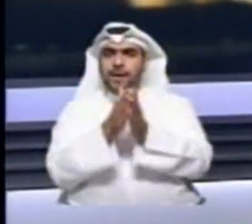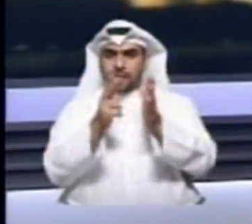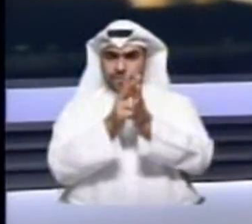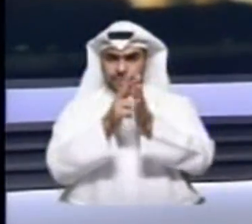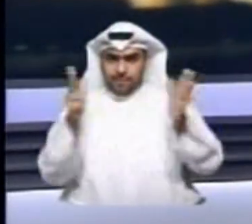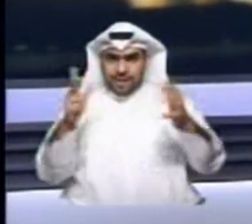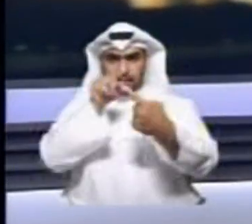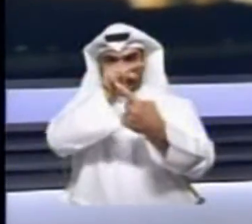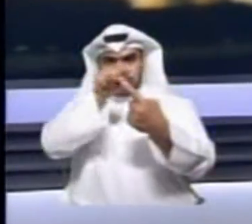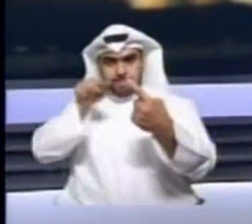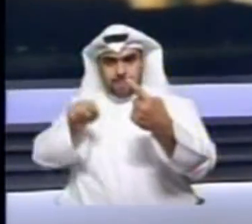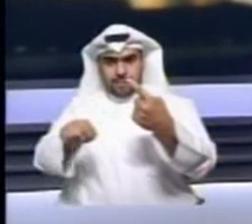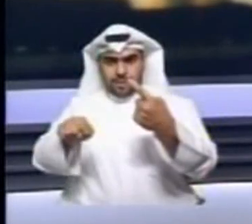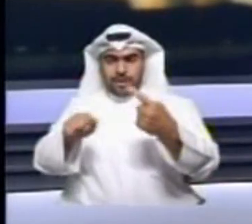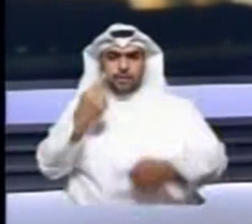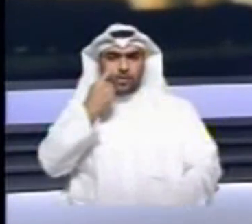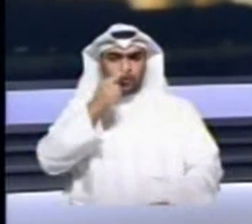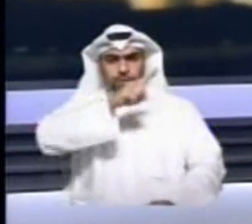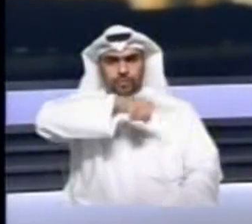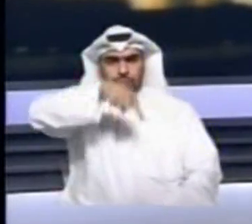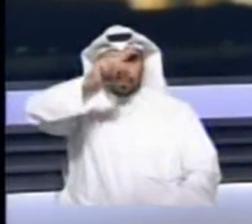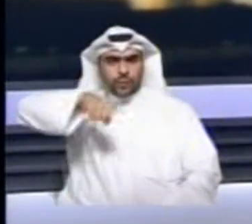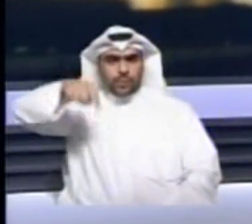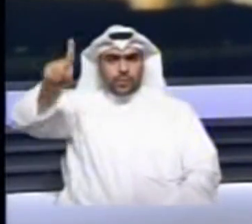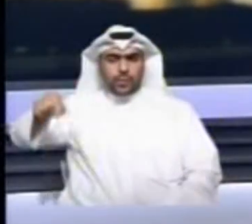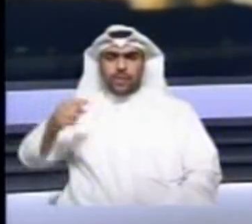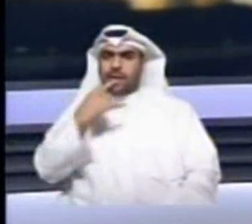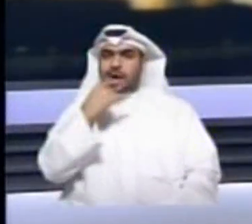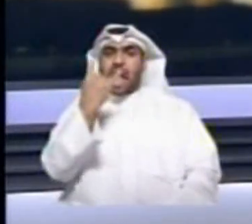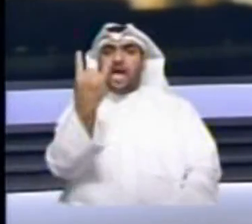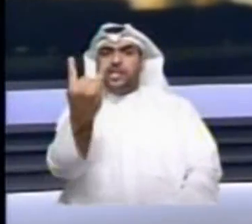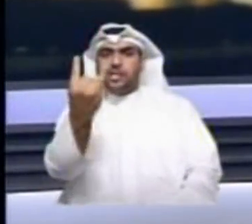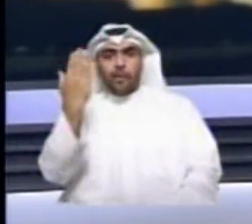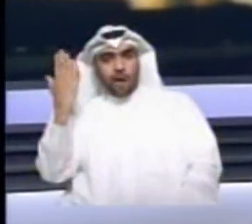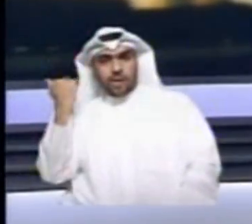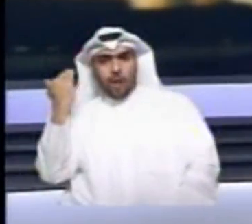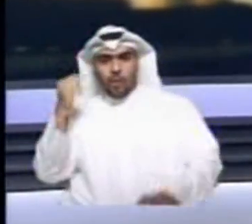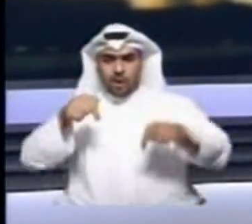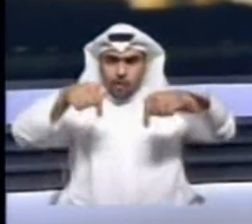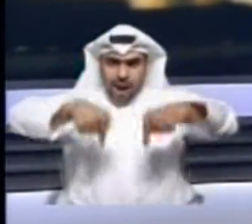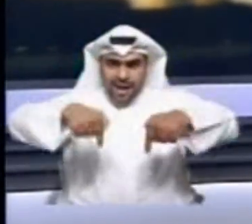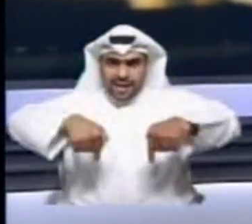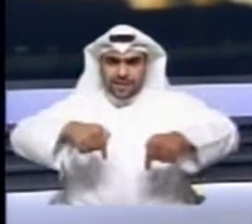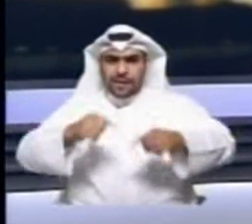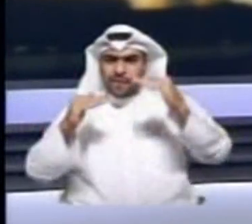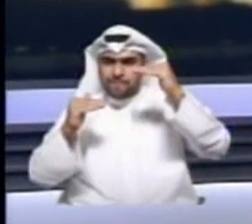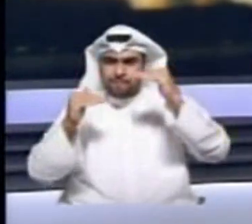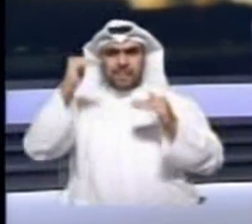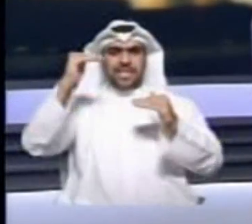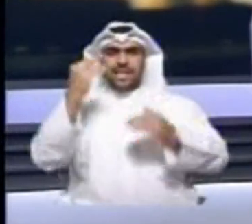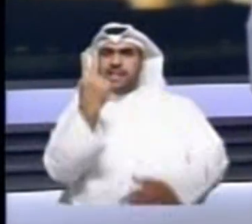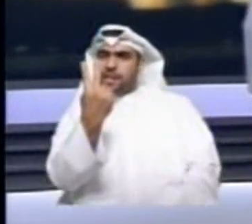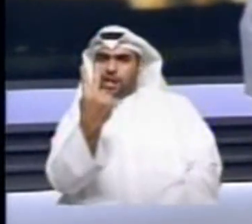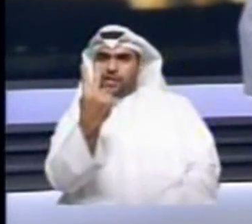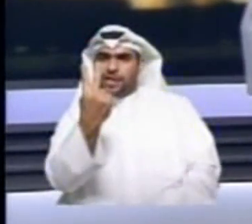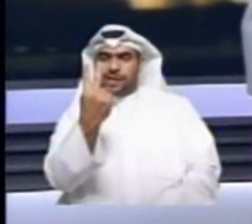مع المعدل العام لعشر سنوات، راح نشوف أنه في فرق درجتين. نعم. ومارس بالنسبة للشهر اللي فات مقارنة مع